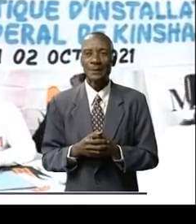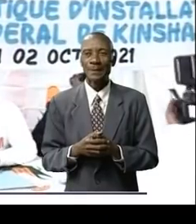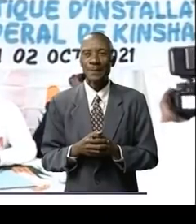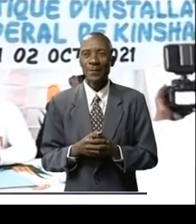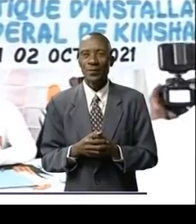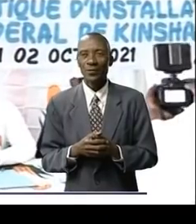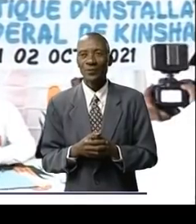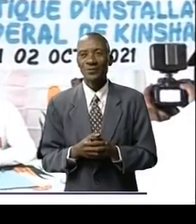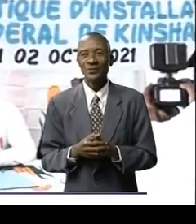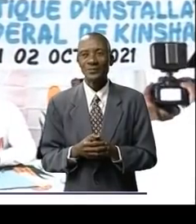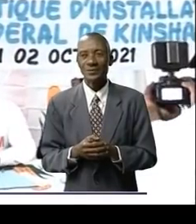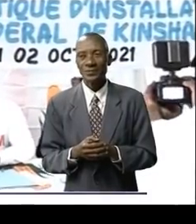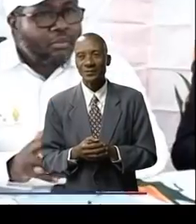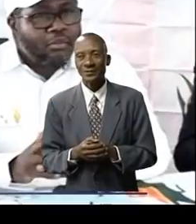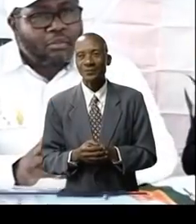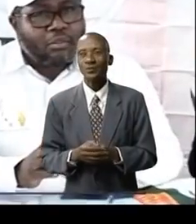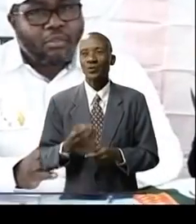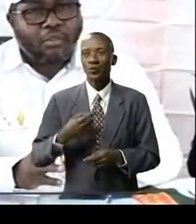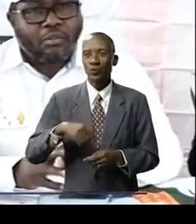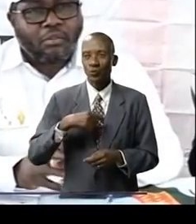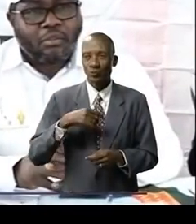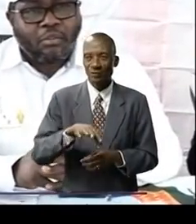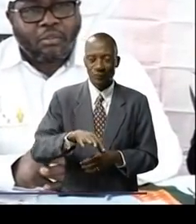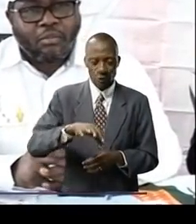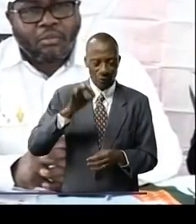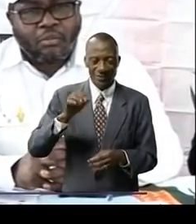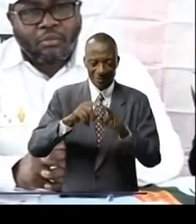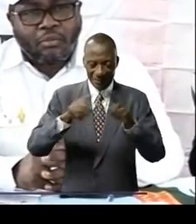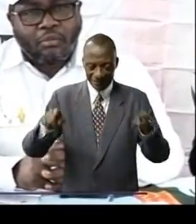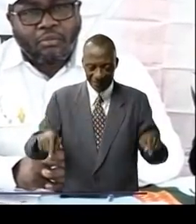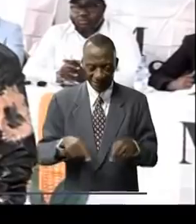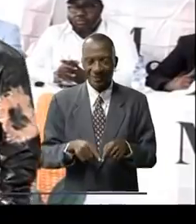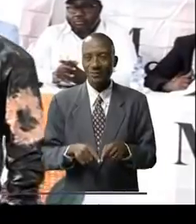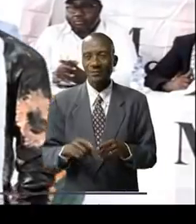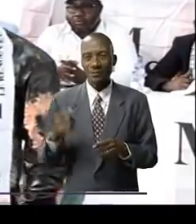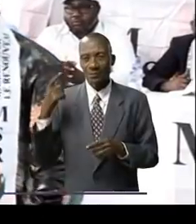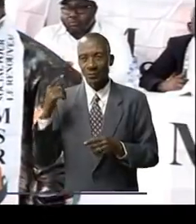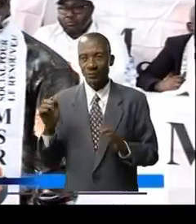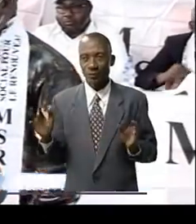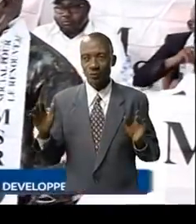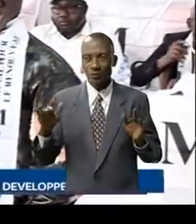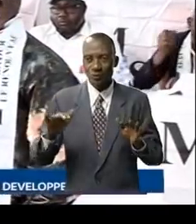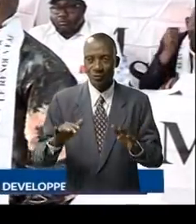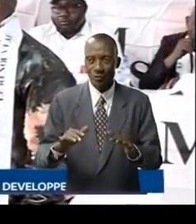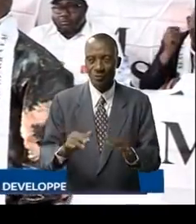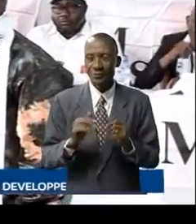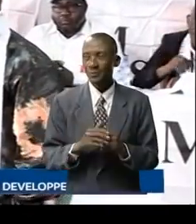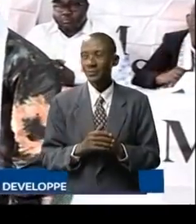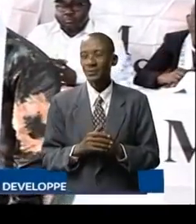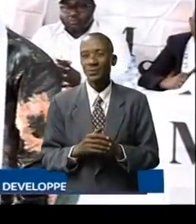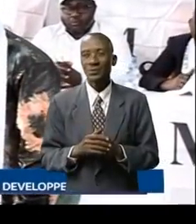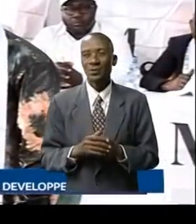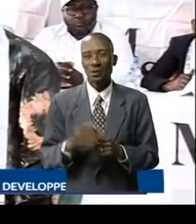qui nous a conduit à rallier Monsieur le Président Félix Antoine Tshisekedi de